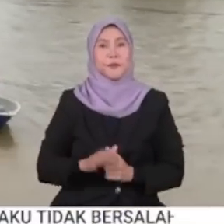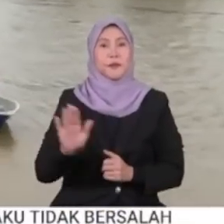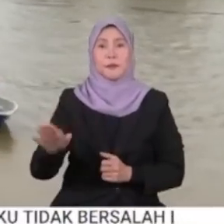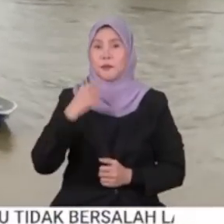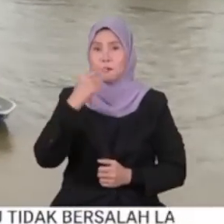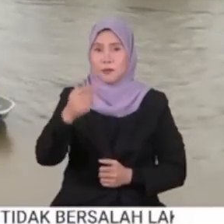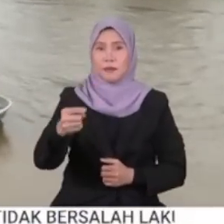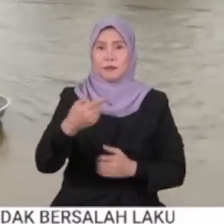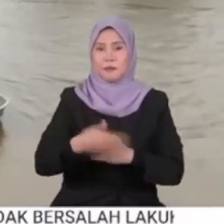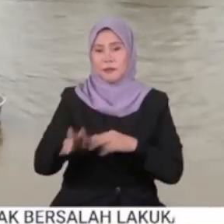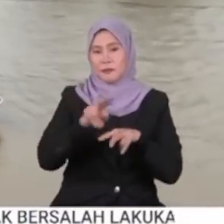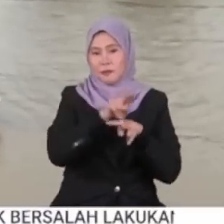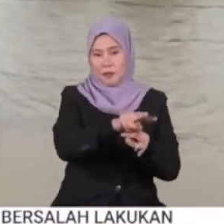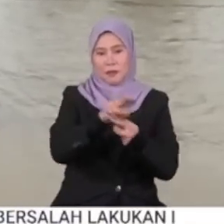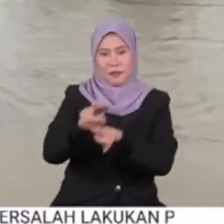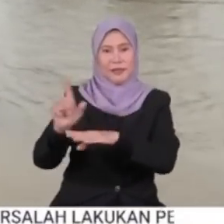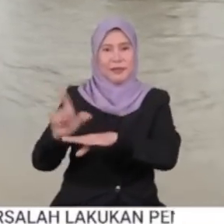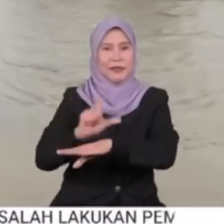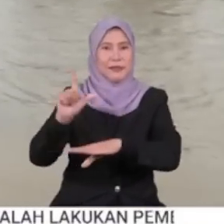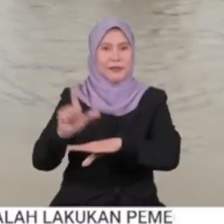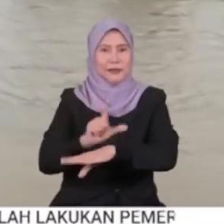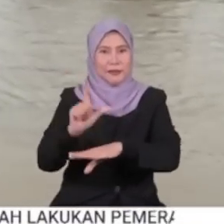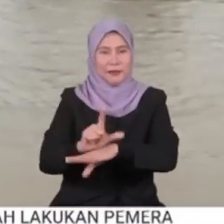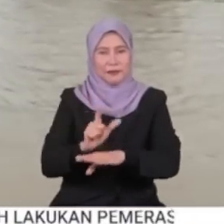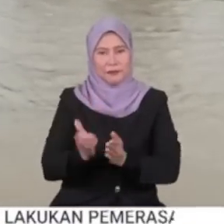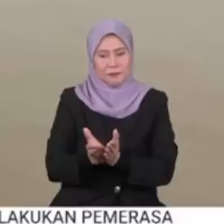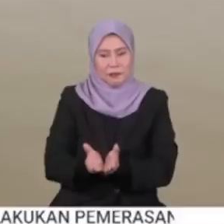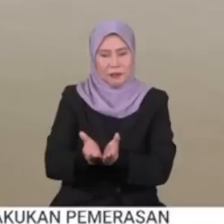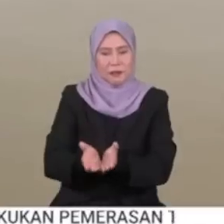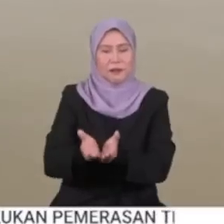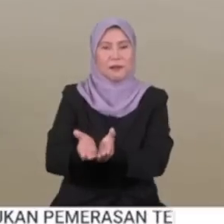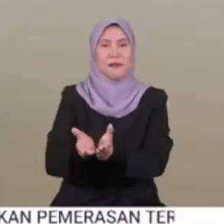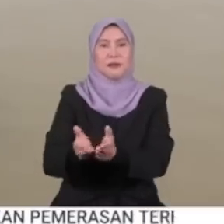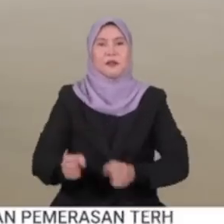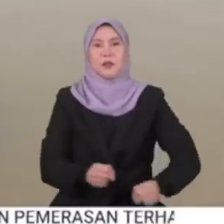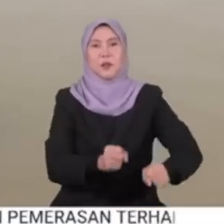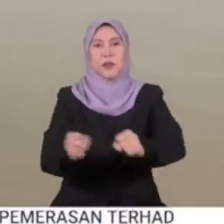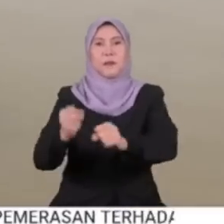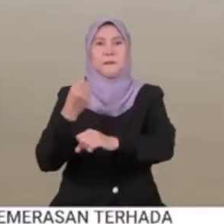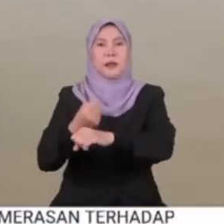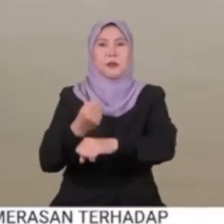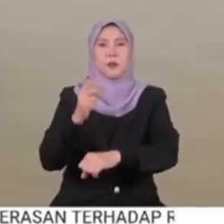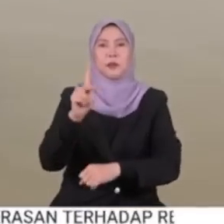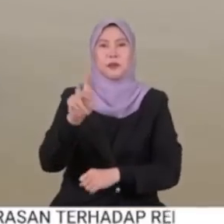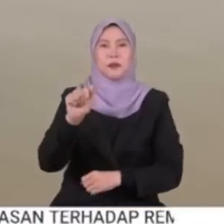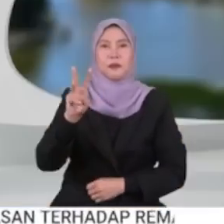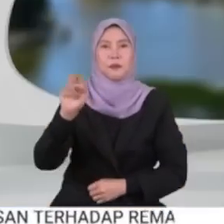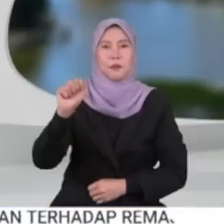berkata demikian selepas menyaksikan latihan EXCON di tebingan Sungai Batu Kawah di Kuching.